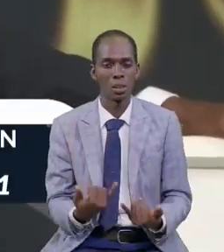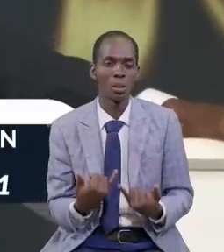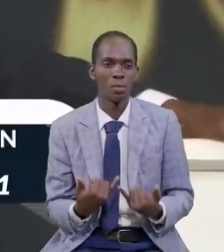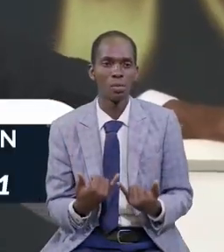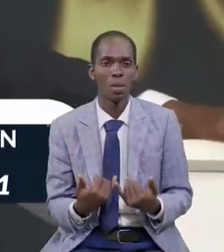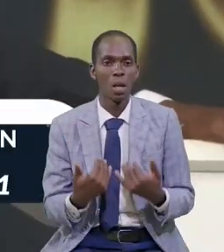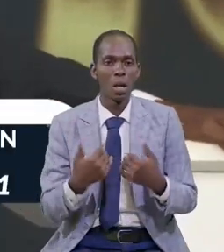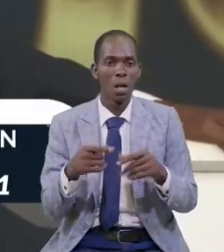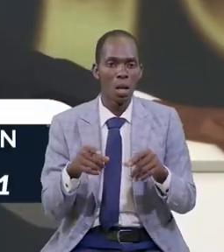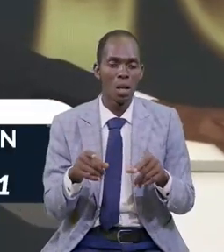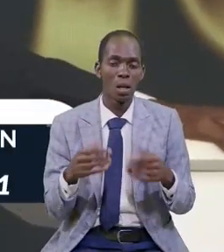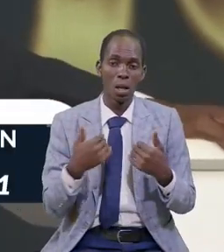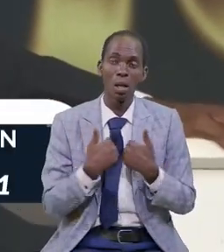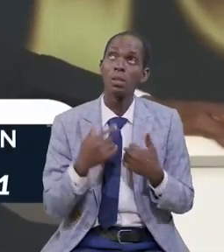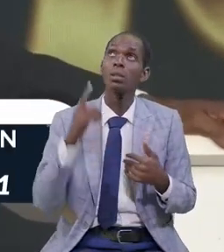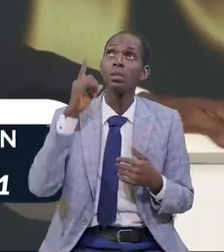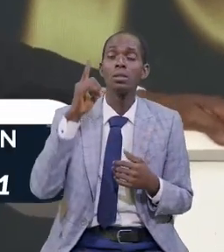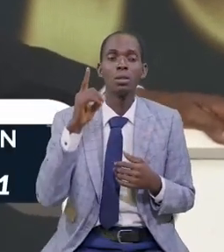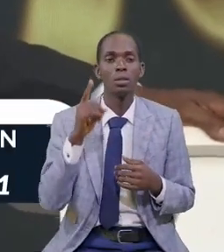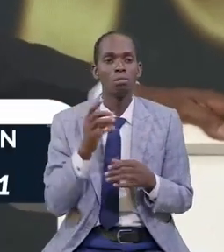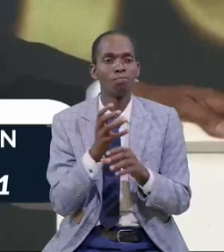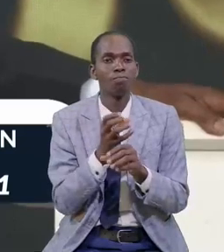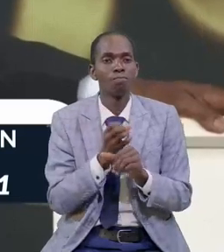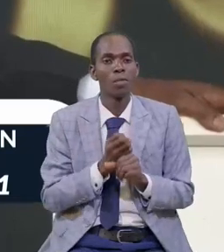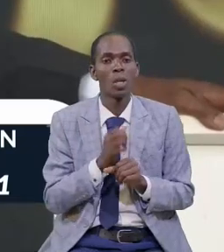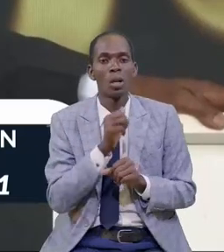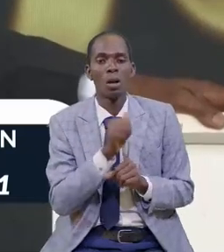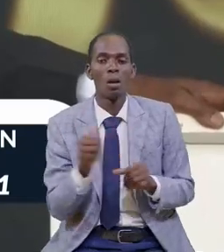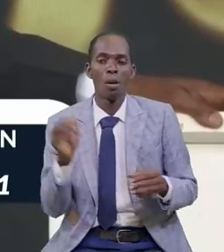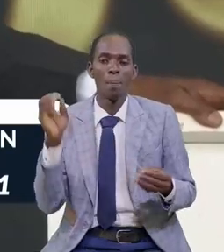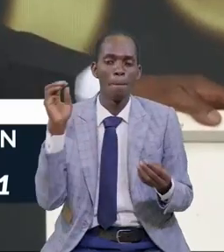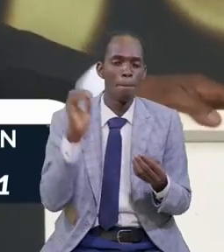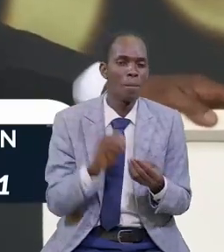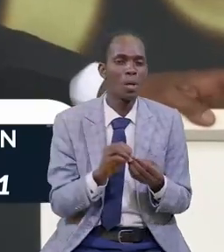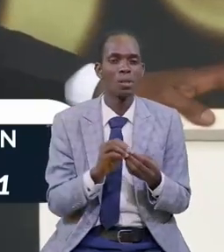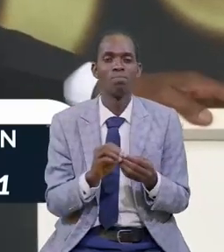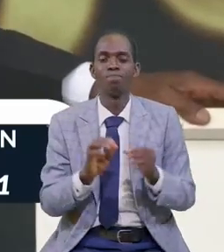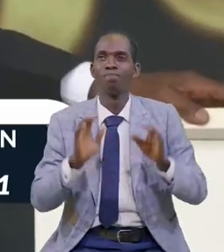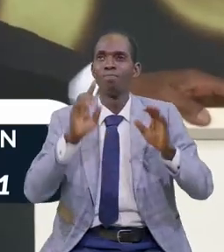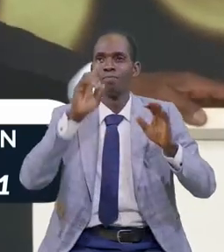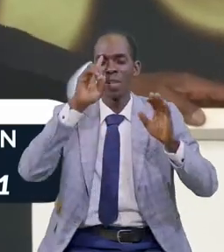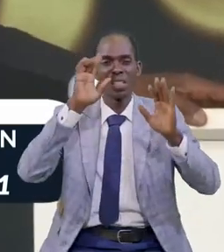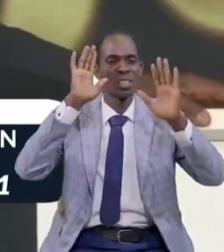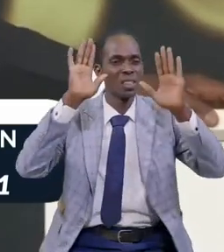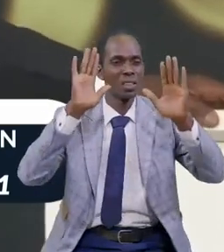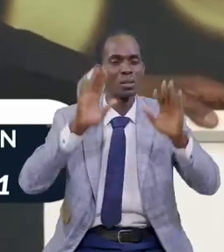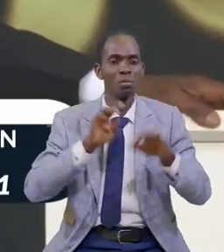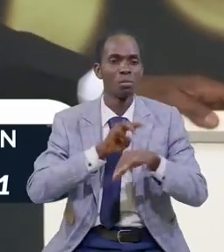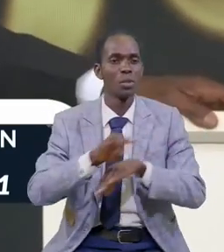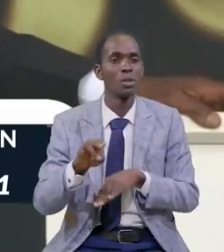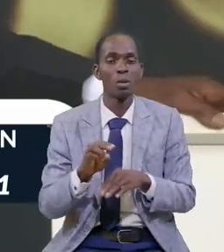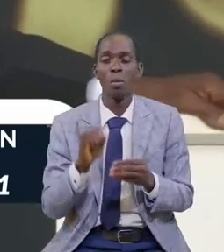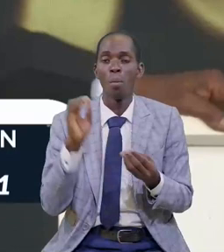maintenant hébreu 86 mais maintenant il a obtenu un ministère de temps